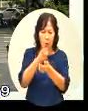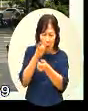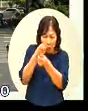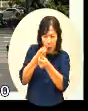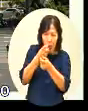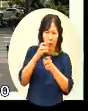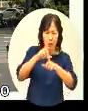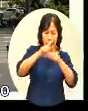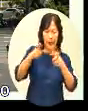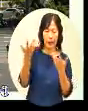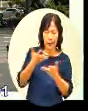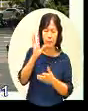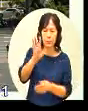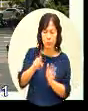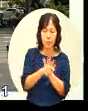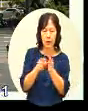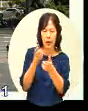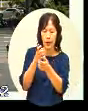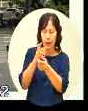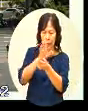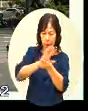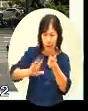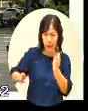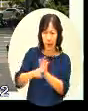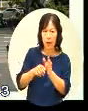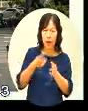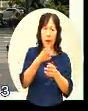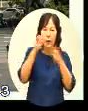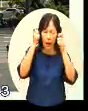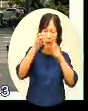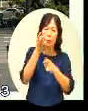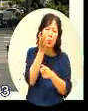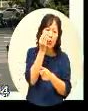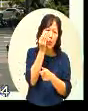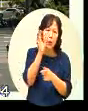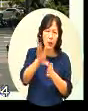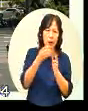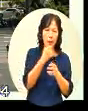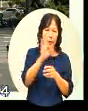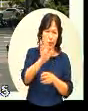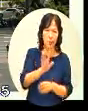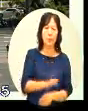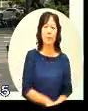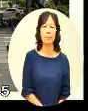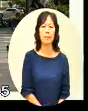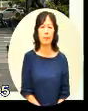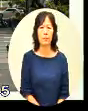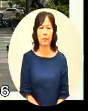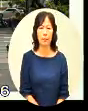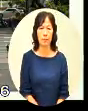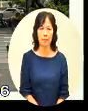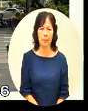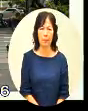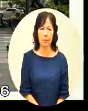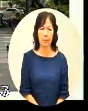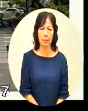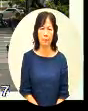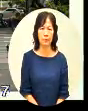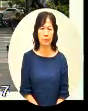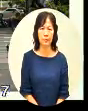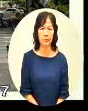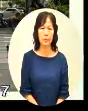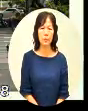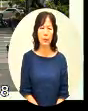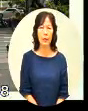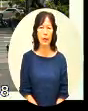个大事哦，也带动我们高雄的一个观光的一个卖点。那我们在还没